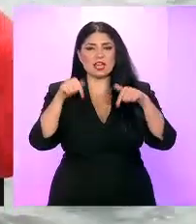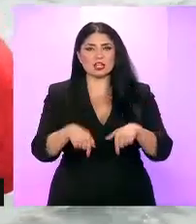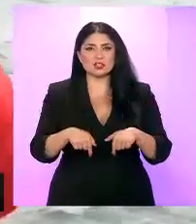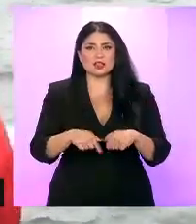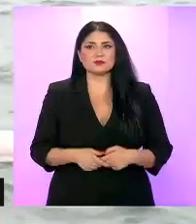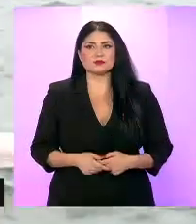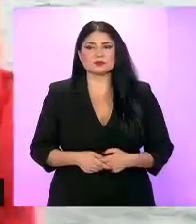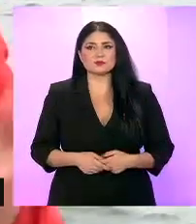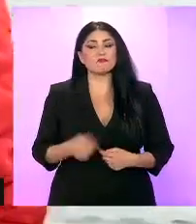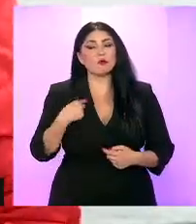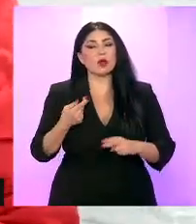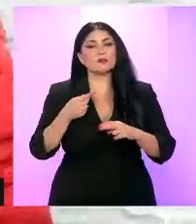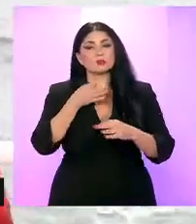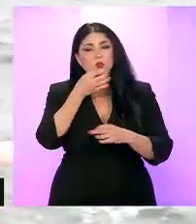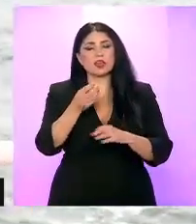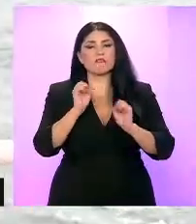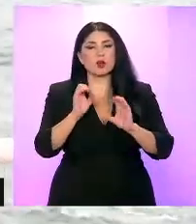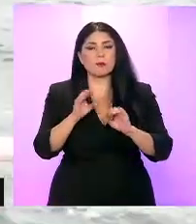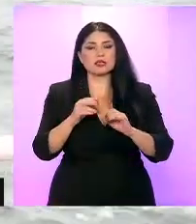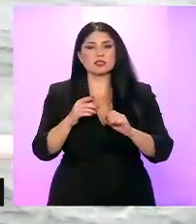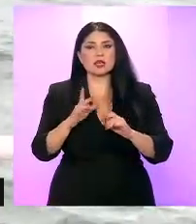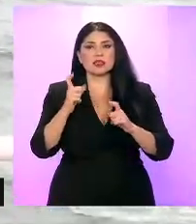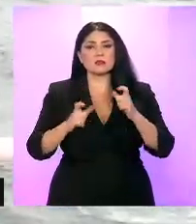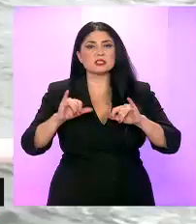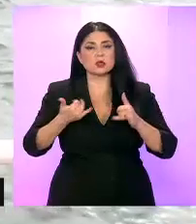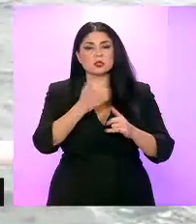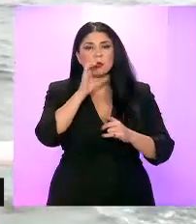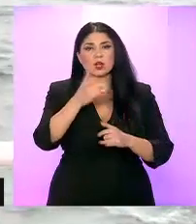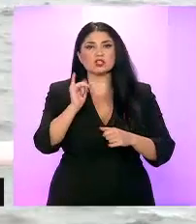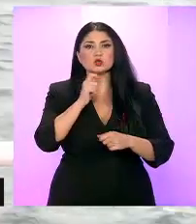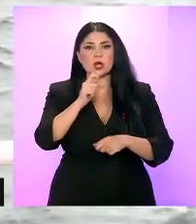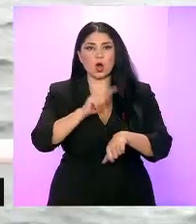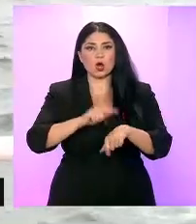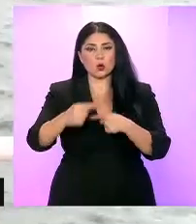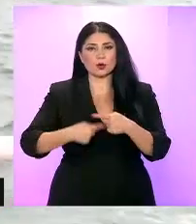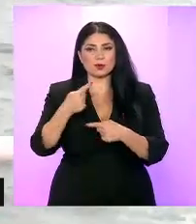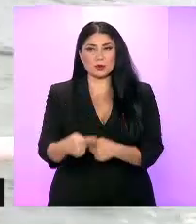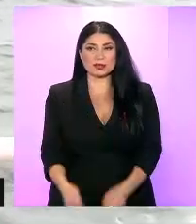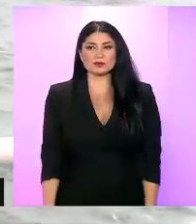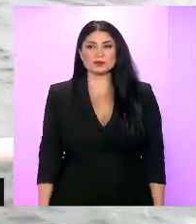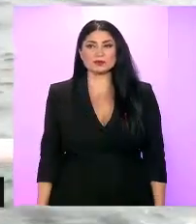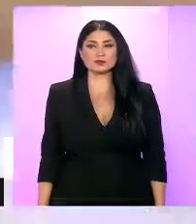aici, de la Malul Mării. Vom reveni cu detalii despre situația din Bulgaria și în jurnalele următoare.